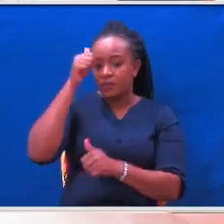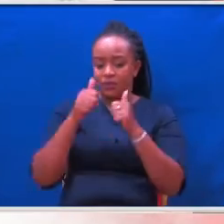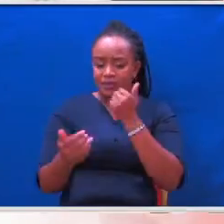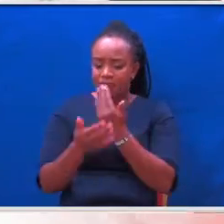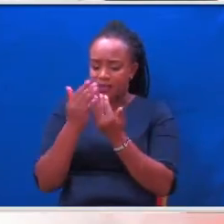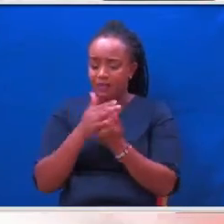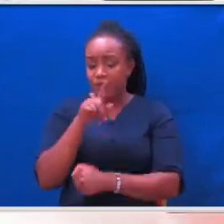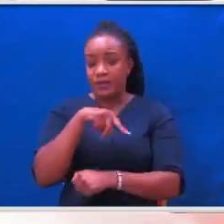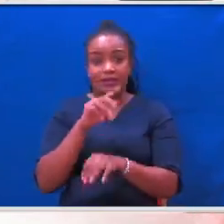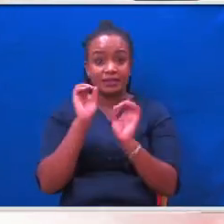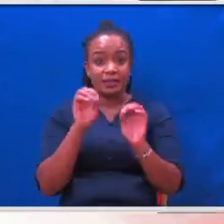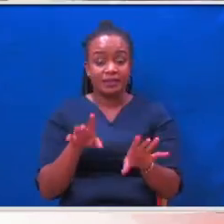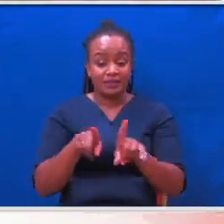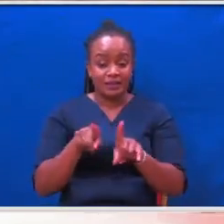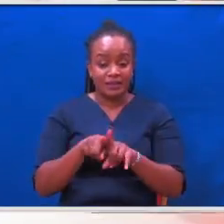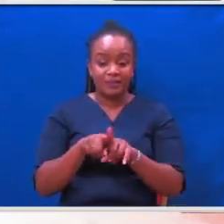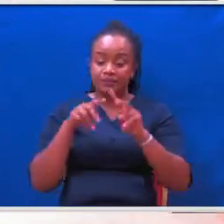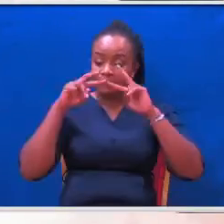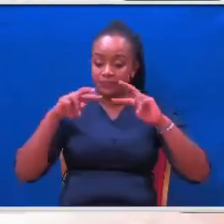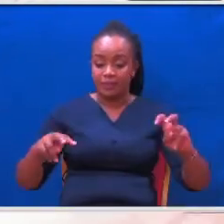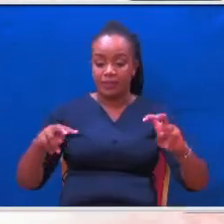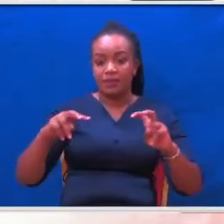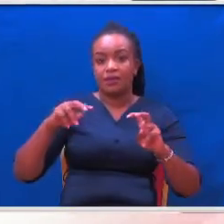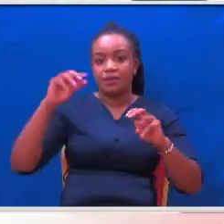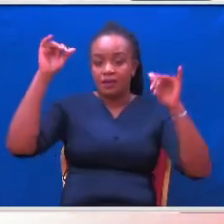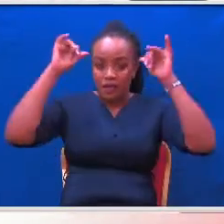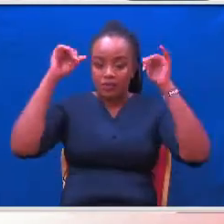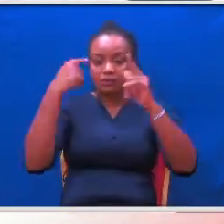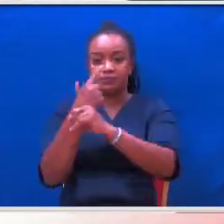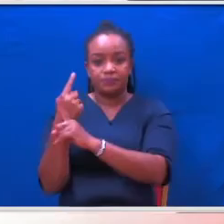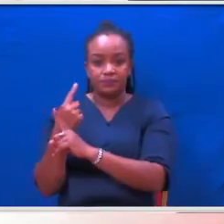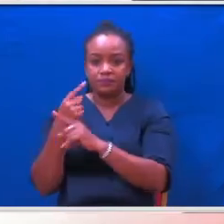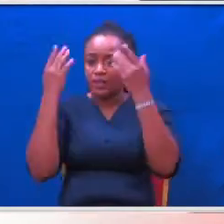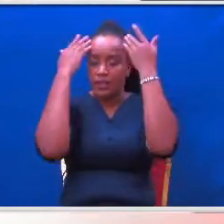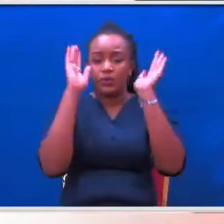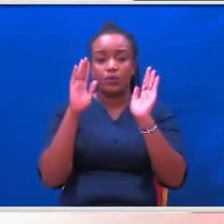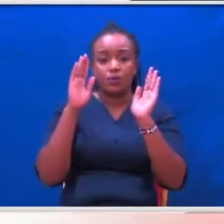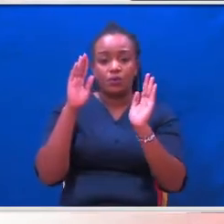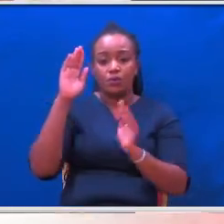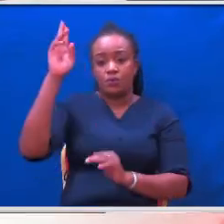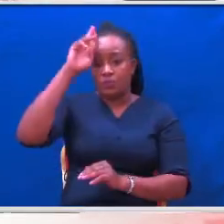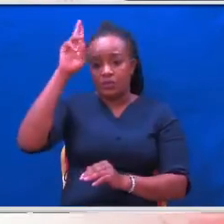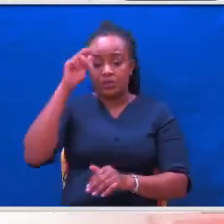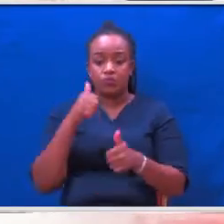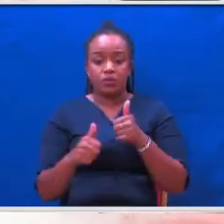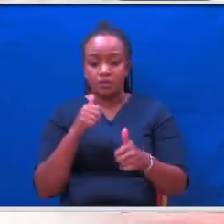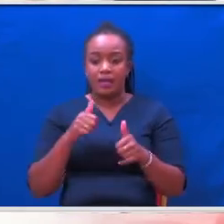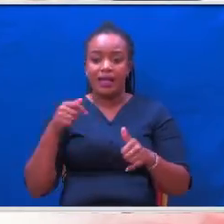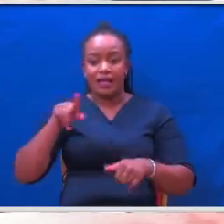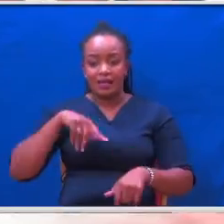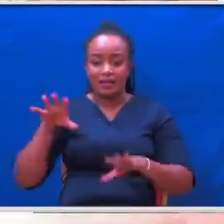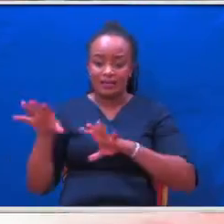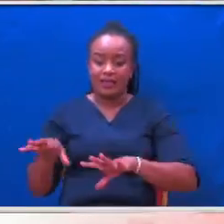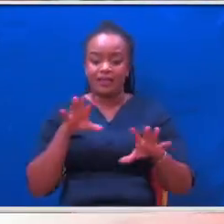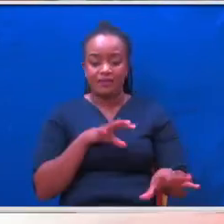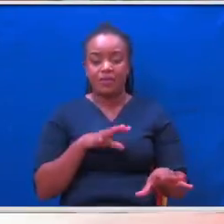yetu. Naangalia gombe, wengine hata nacheka. Sijui serikali gani, serikali kama hiyo. Sisi naumia, serikali asaidie sisi. Mali yetu jana